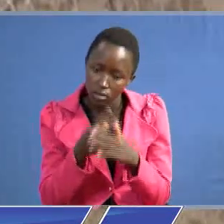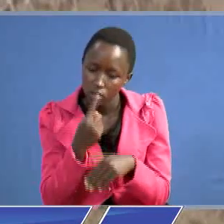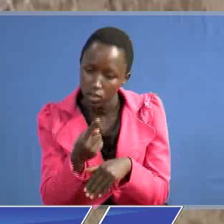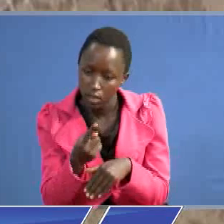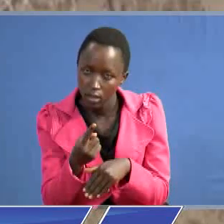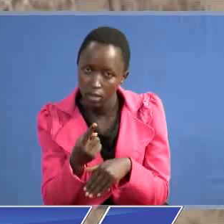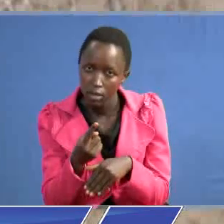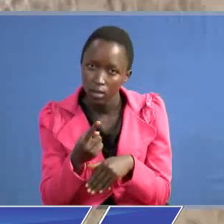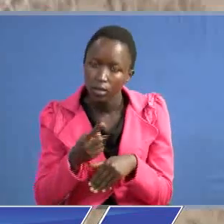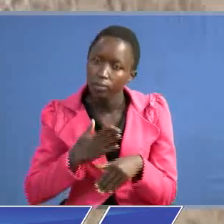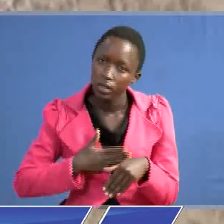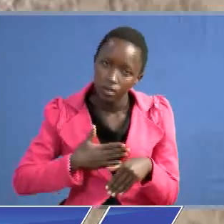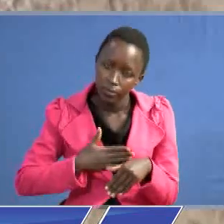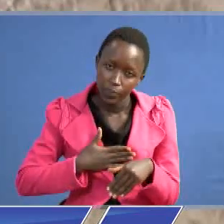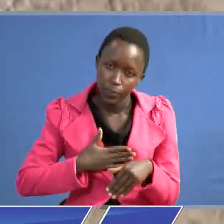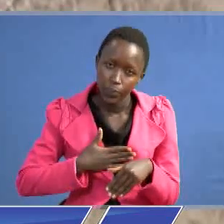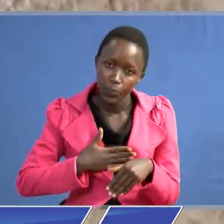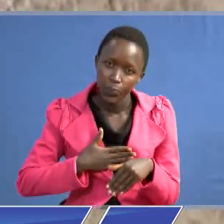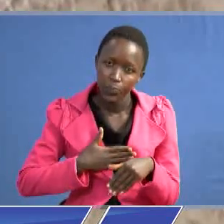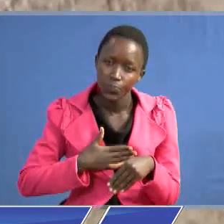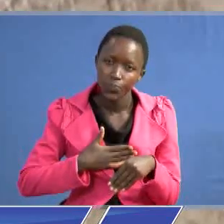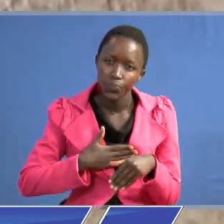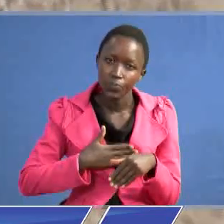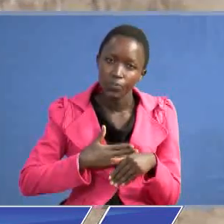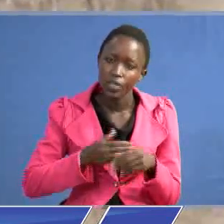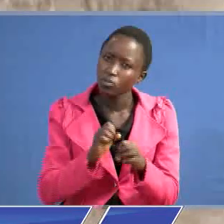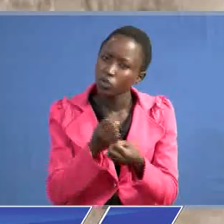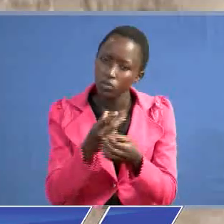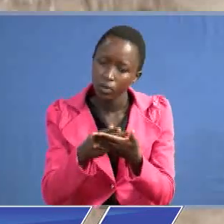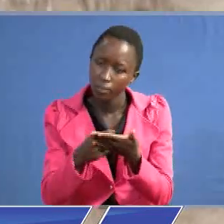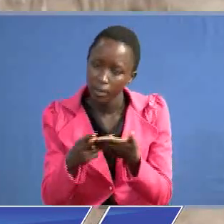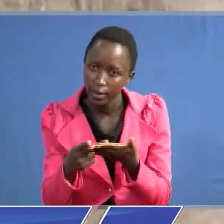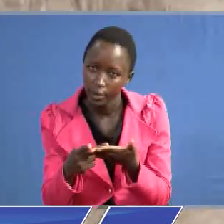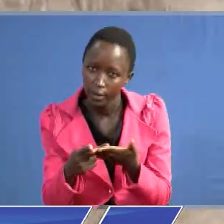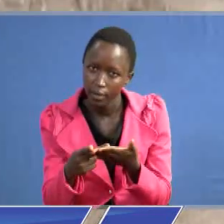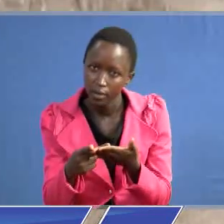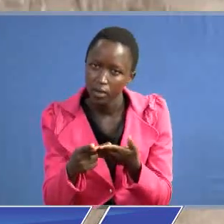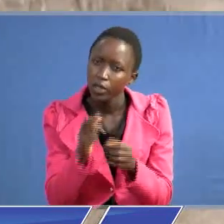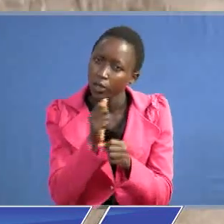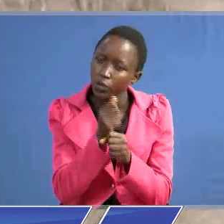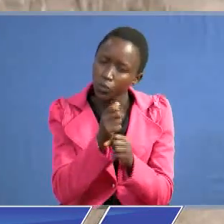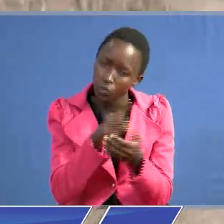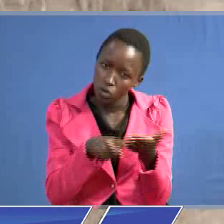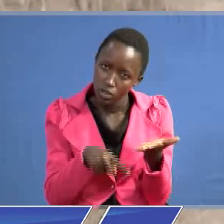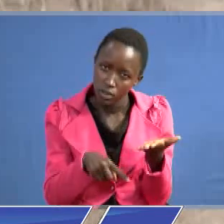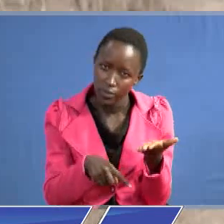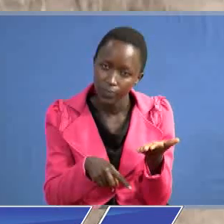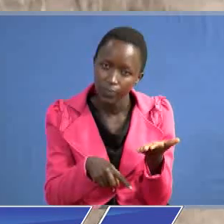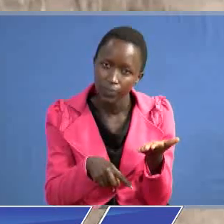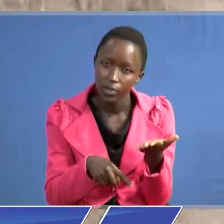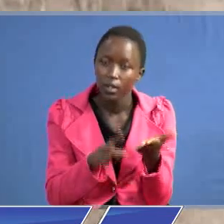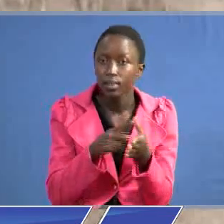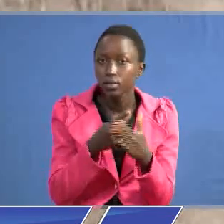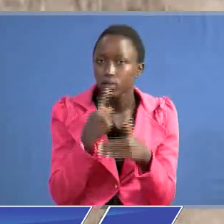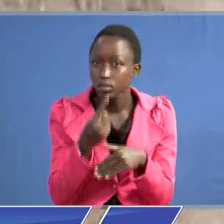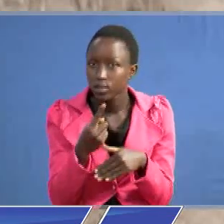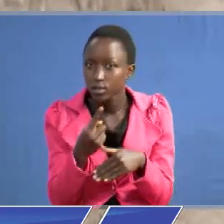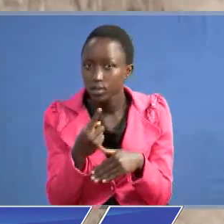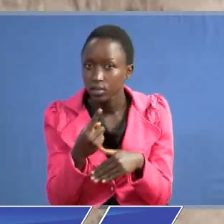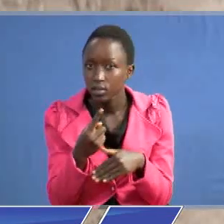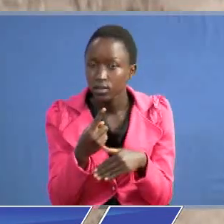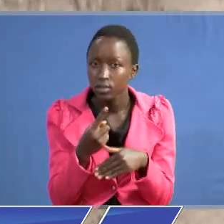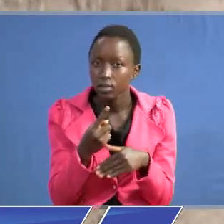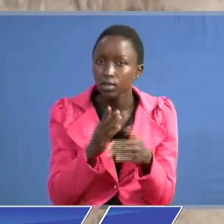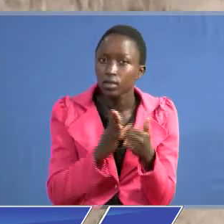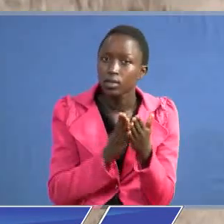muhami, kairwe. Ha? Siwezi kulipa. Tufanye nini? Huyo atakwambia na niambie kwa